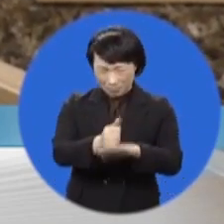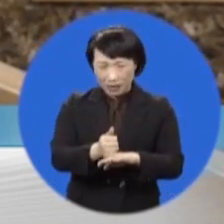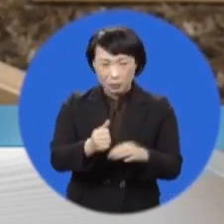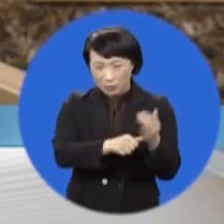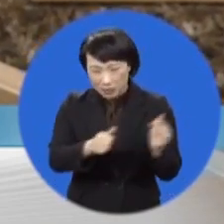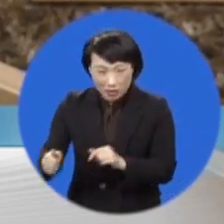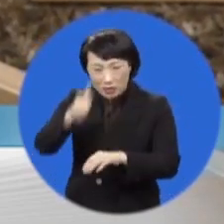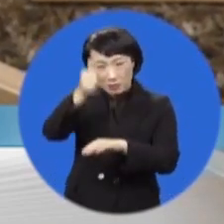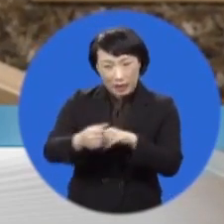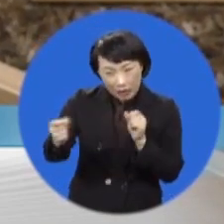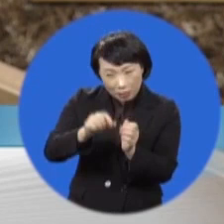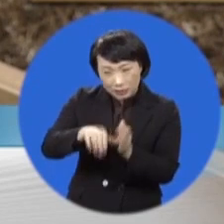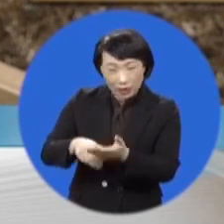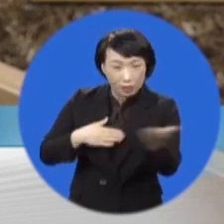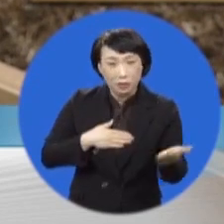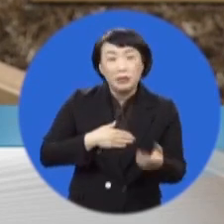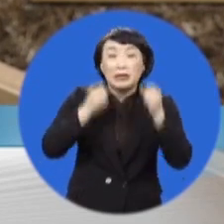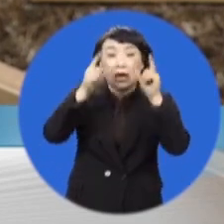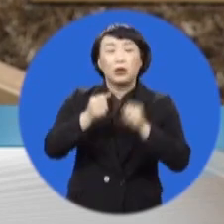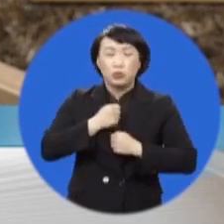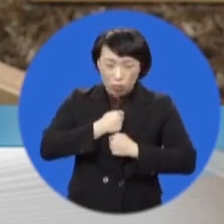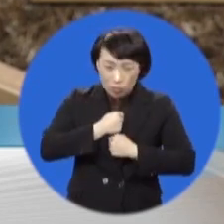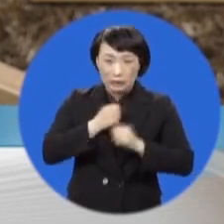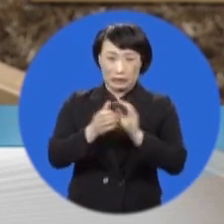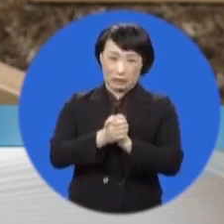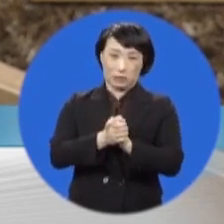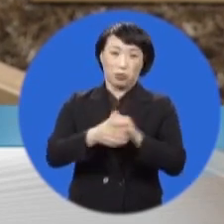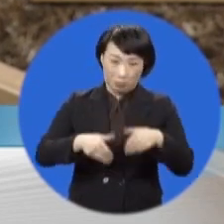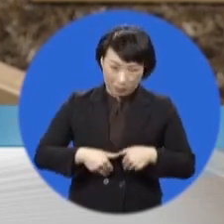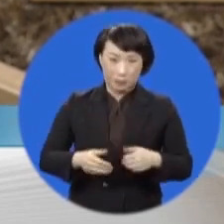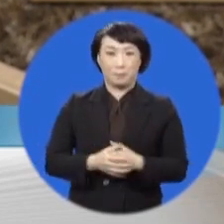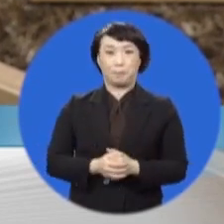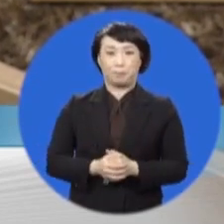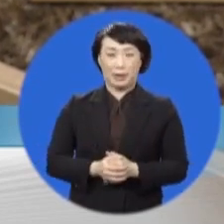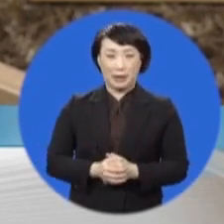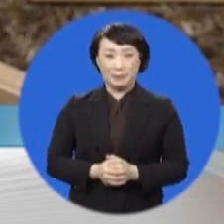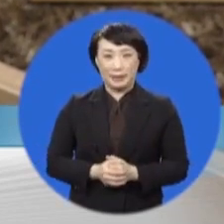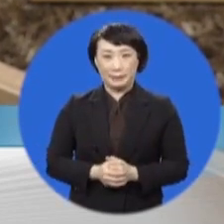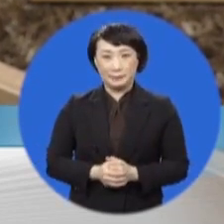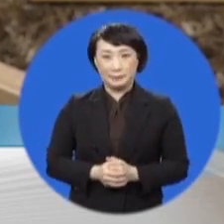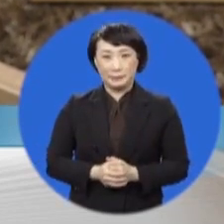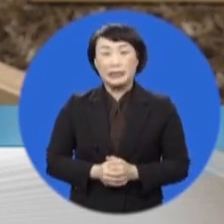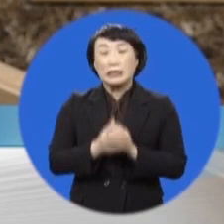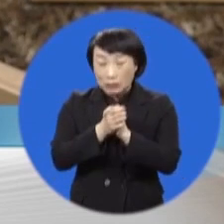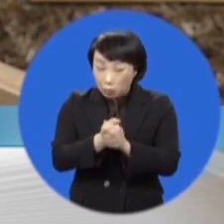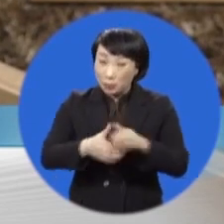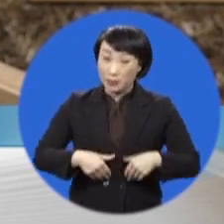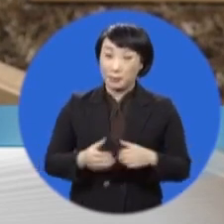마지막에 가까움 때는 께 욕은 2시 나요 기도할 에